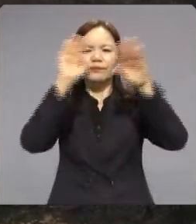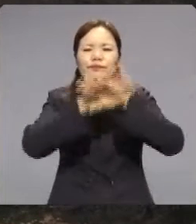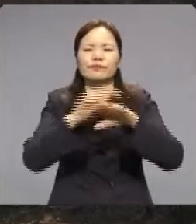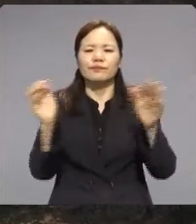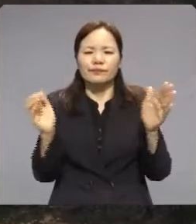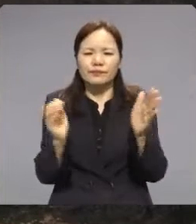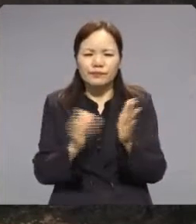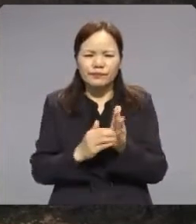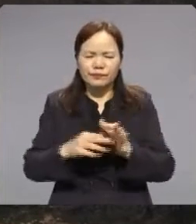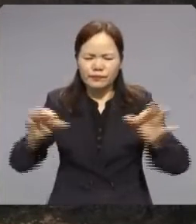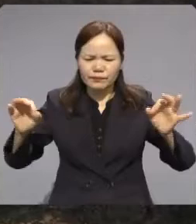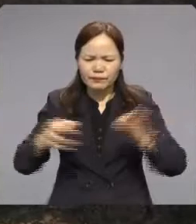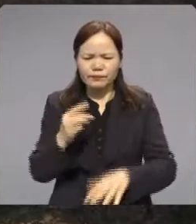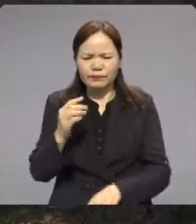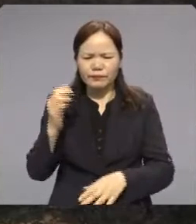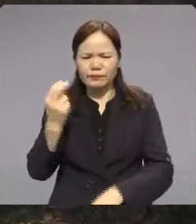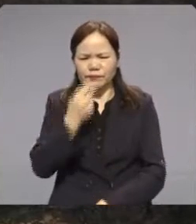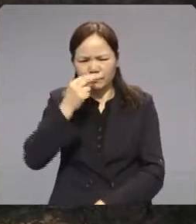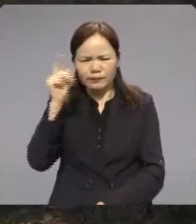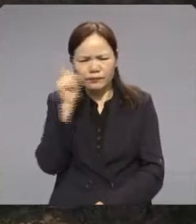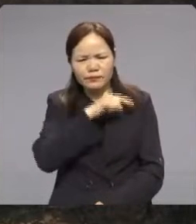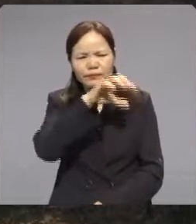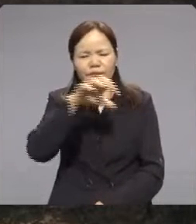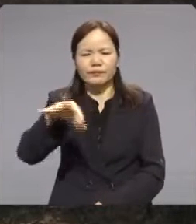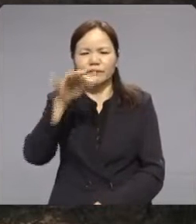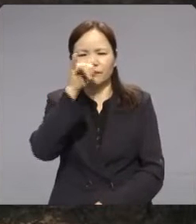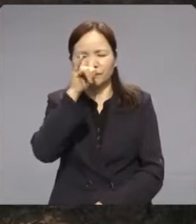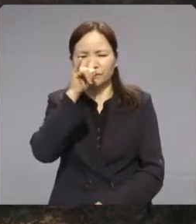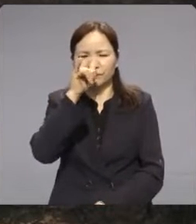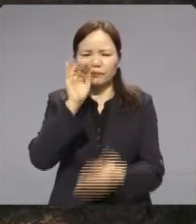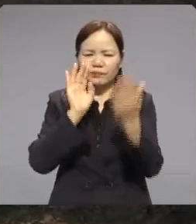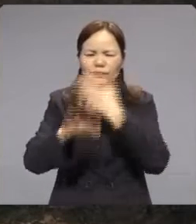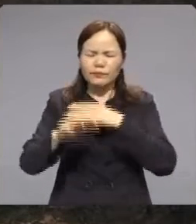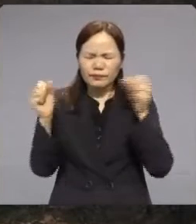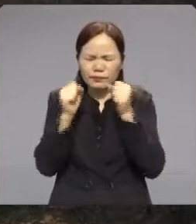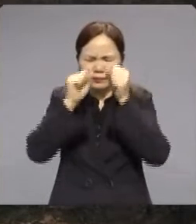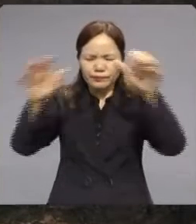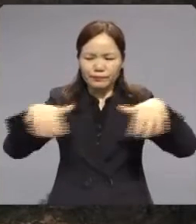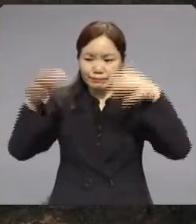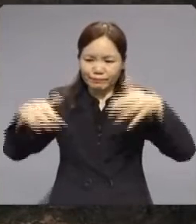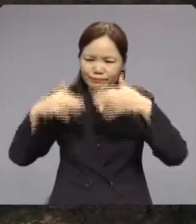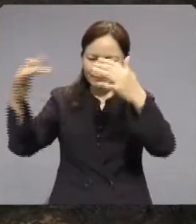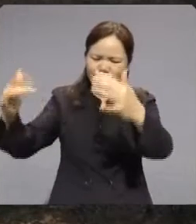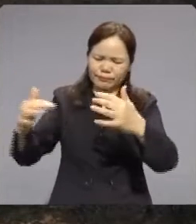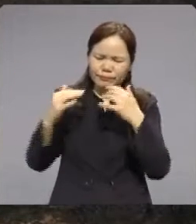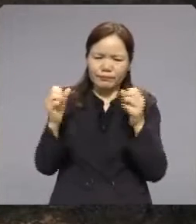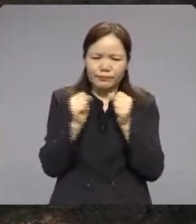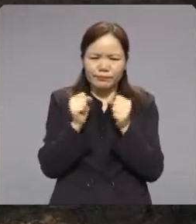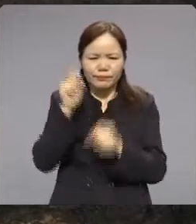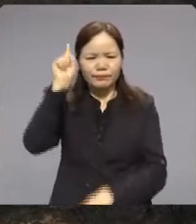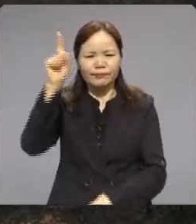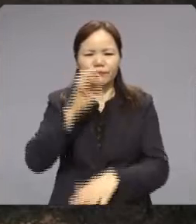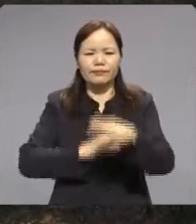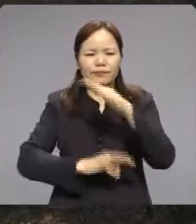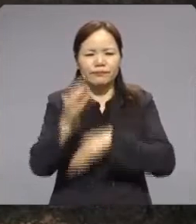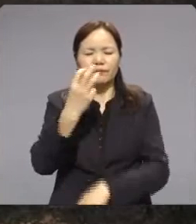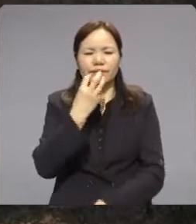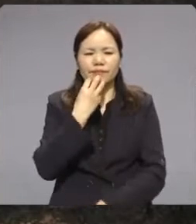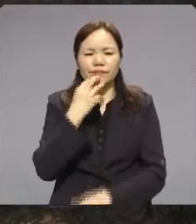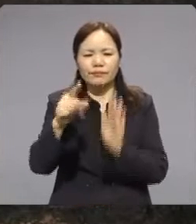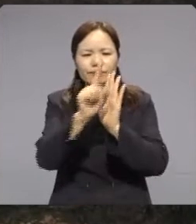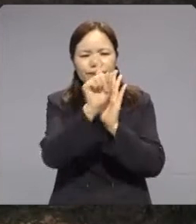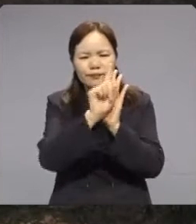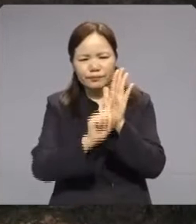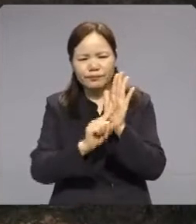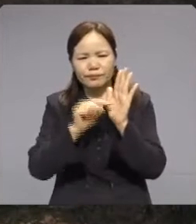일시적으로 나쁜 곳이 있겠습니다 이후로는 창공 내려와 무척 추워지겠습니다 내일 아침 서울이 영하 6도로